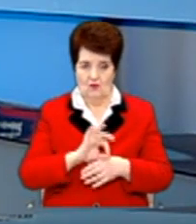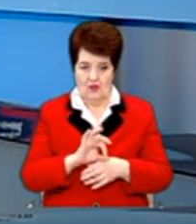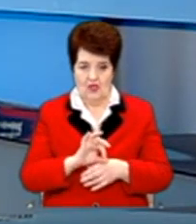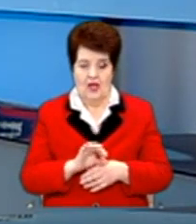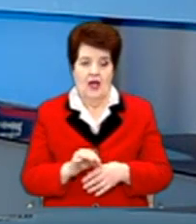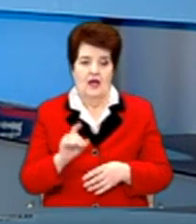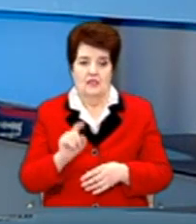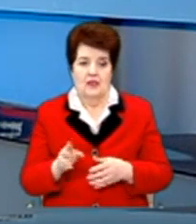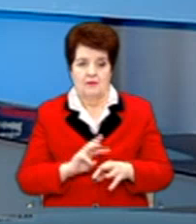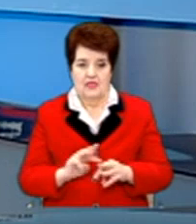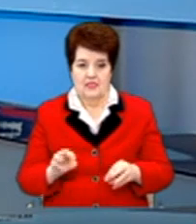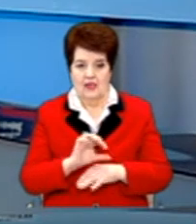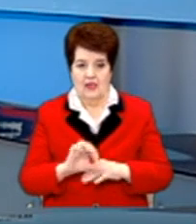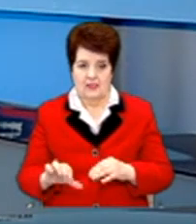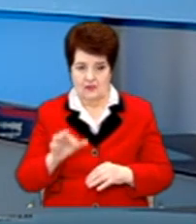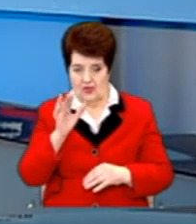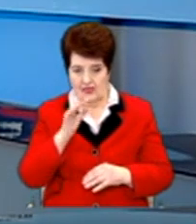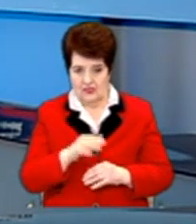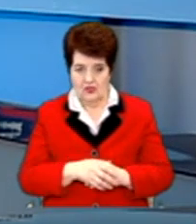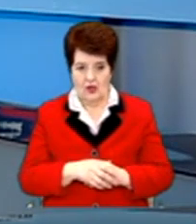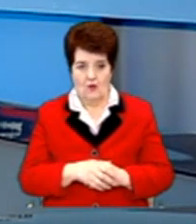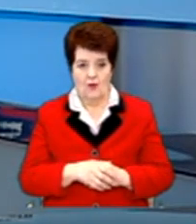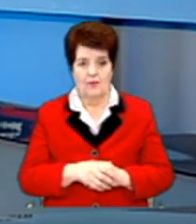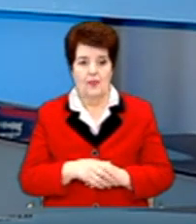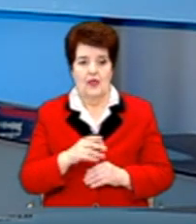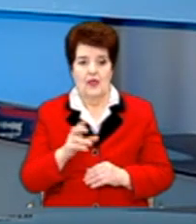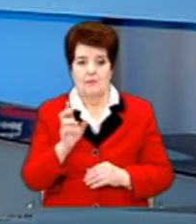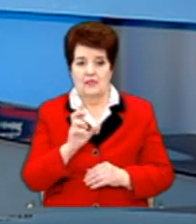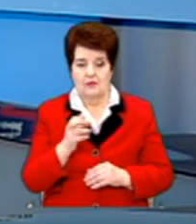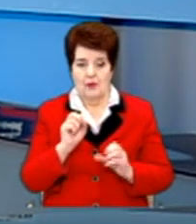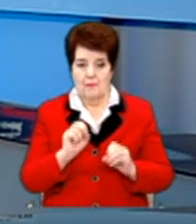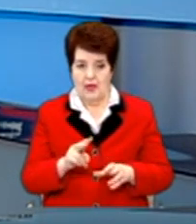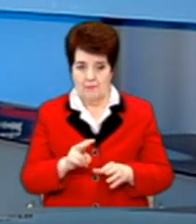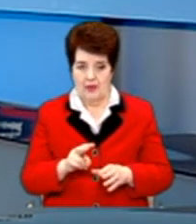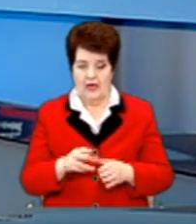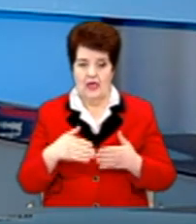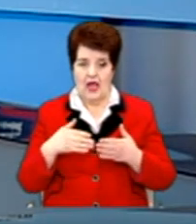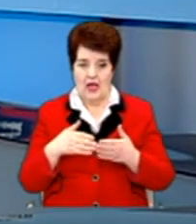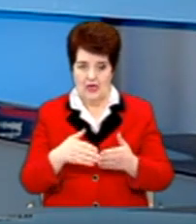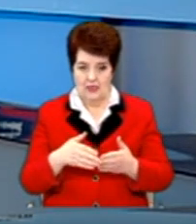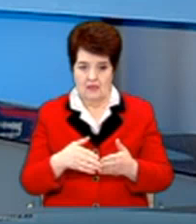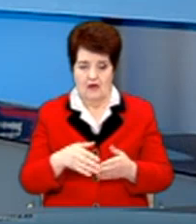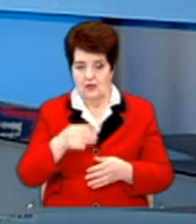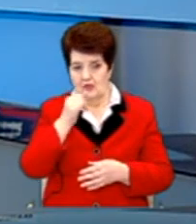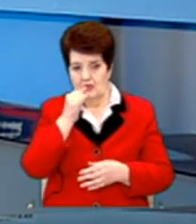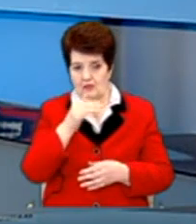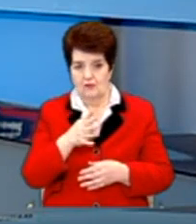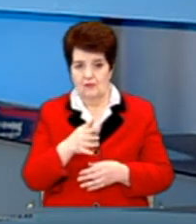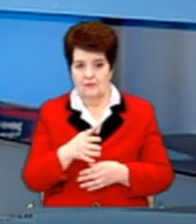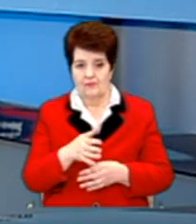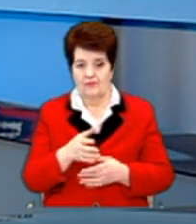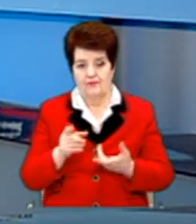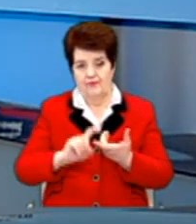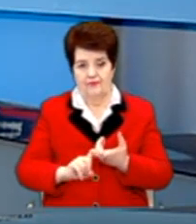a fost făcut de Ministerul de Externe de la Chișinău. Basarabenii sunt membri ai echipajului navei și, din fericire, nu au luat temutul